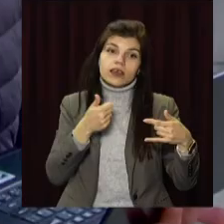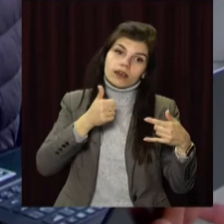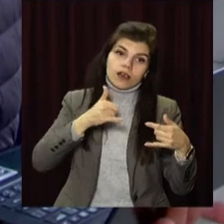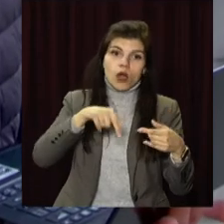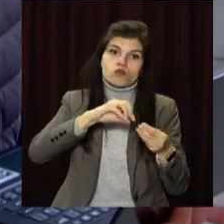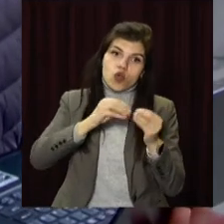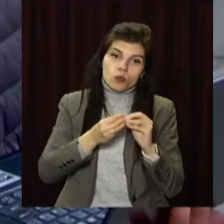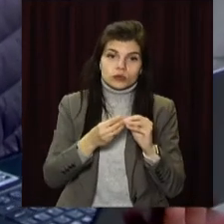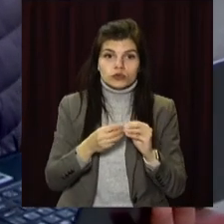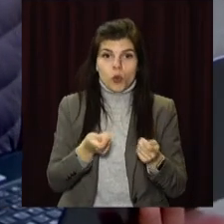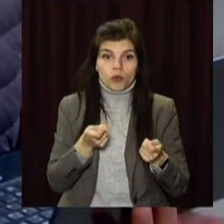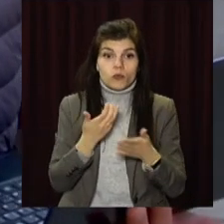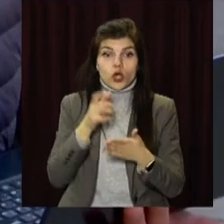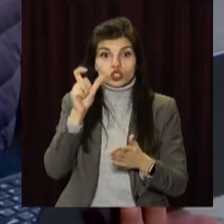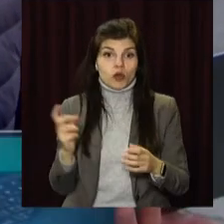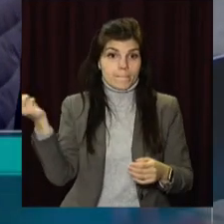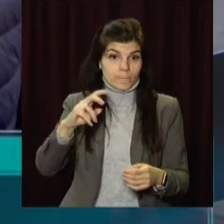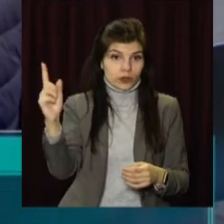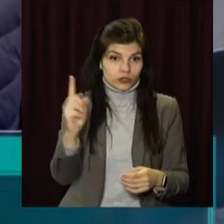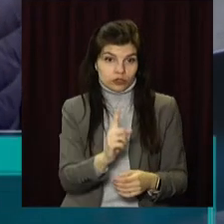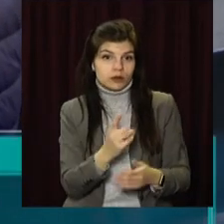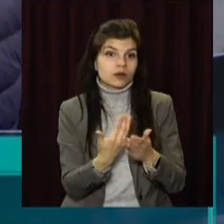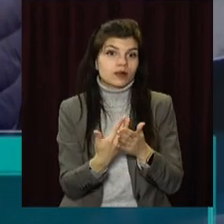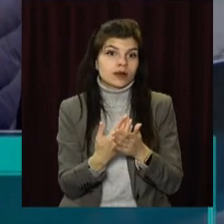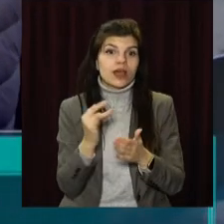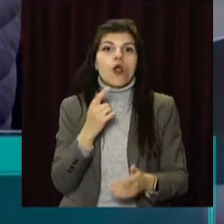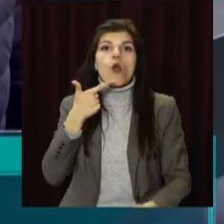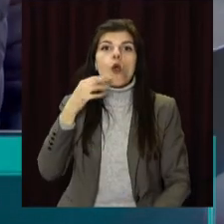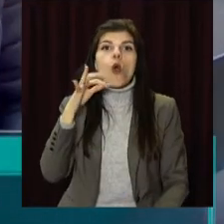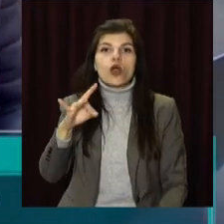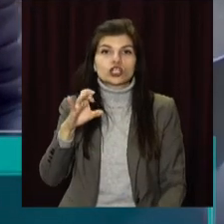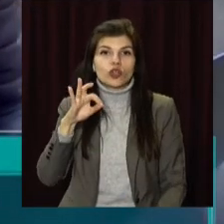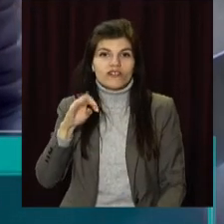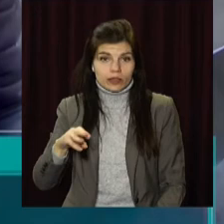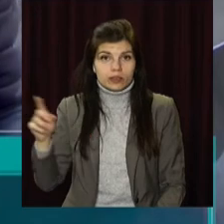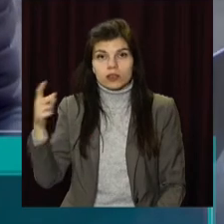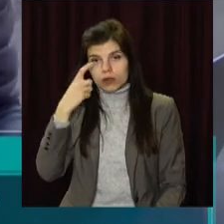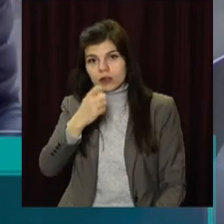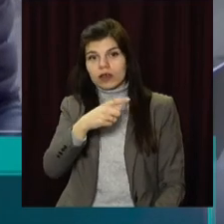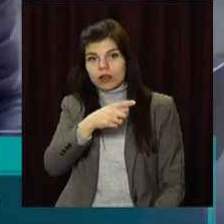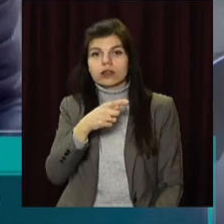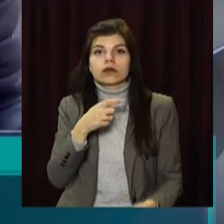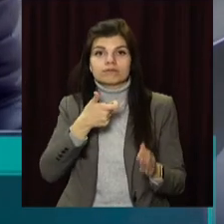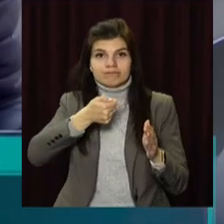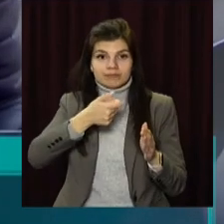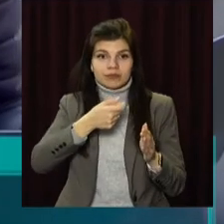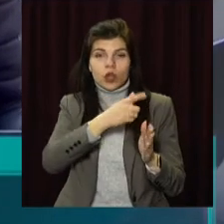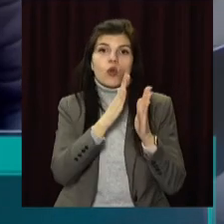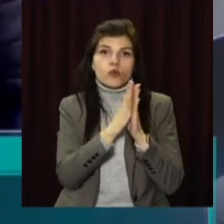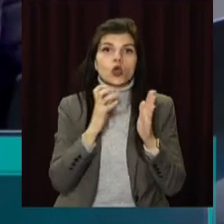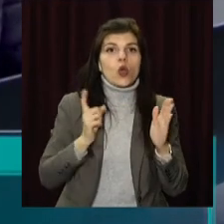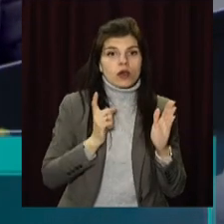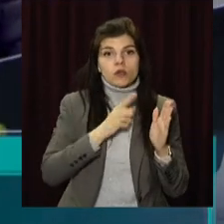ними управляти. Тобто прийшов людина з горсвіту, він набирає пультовий моніторинг і просить зняти з